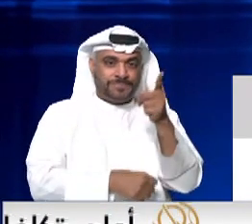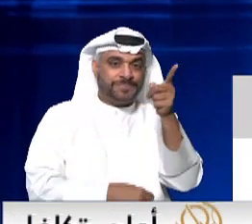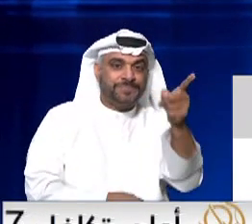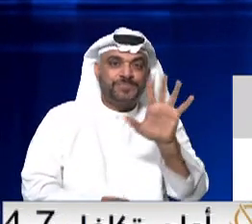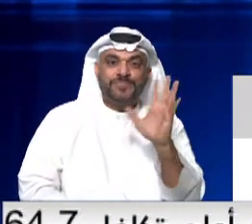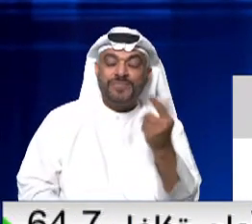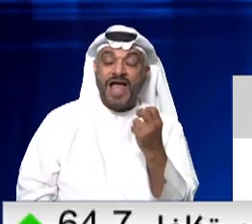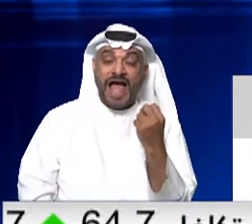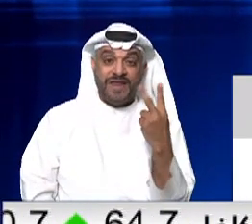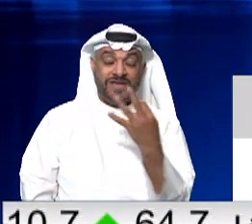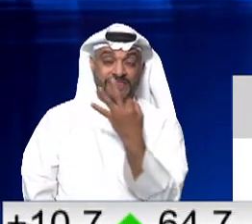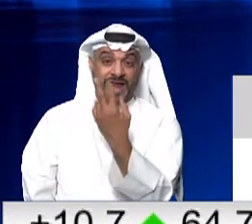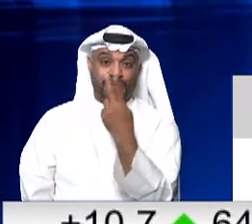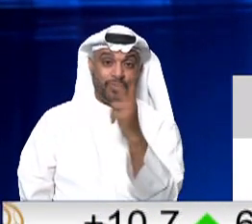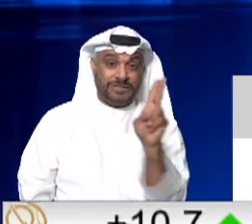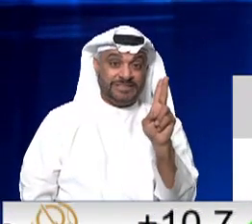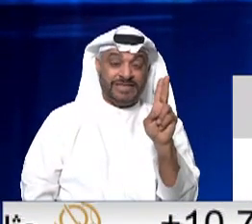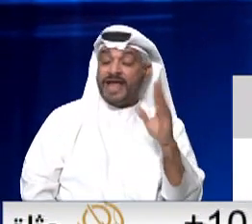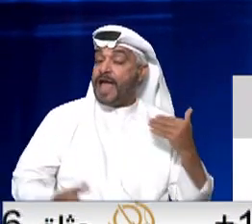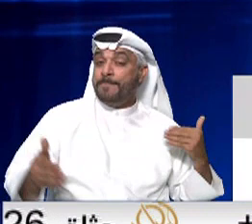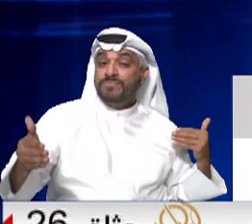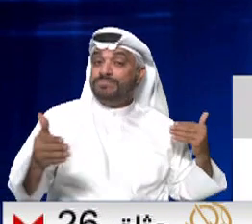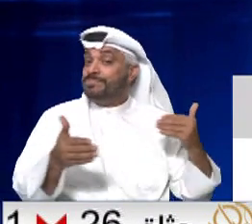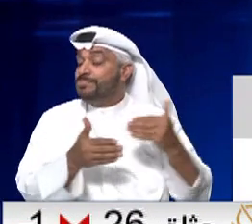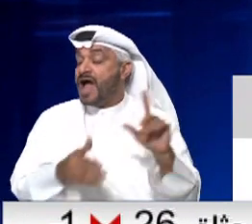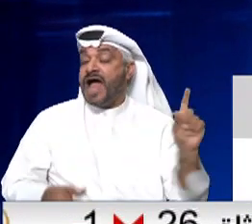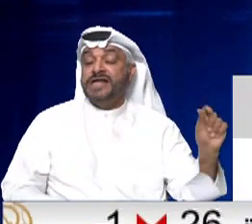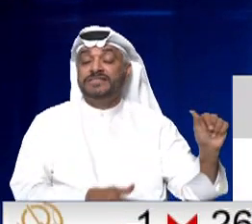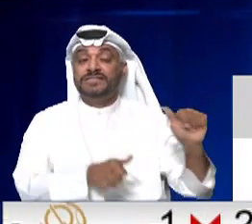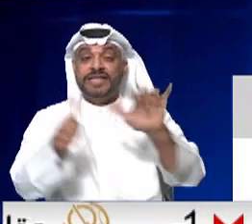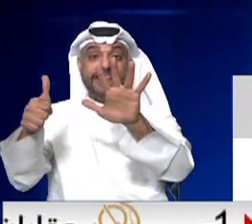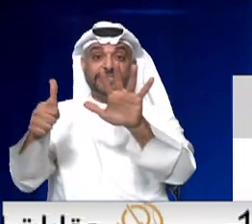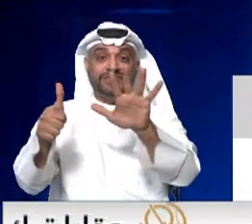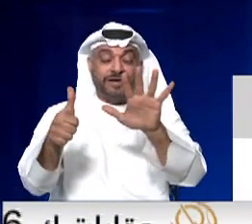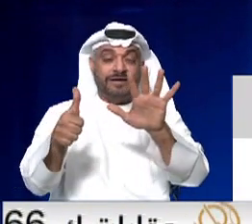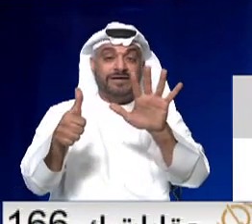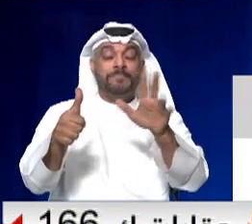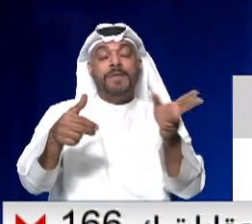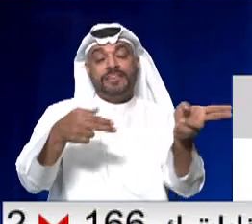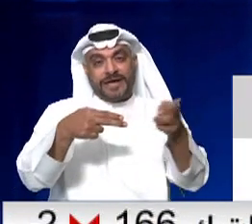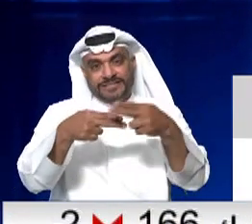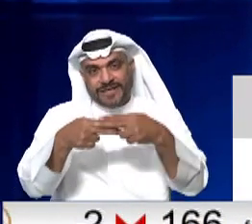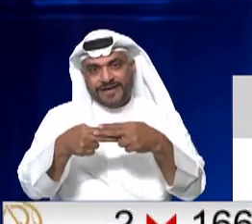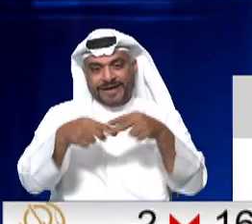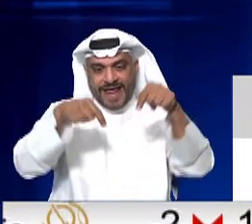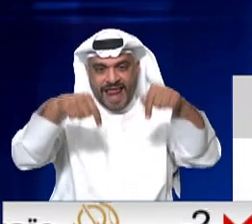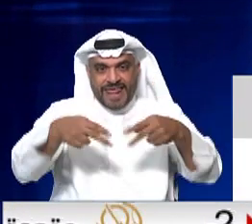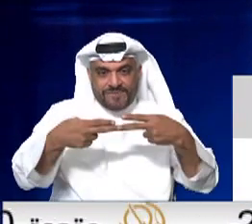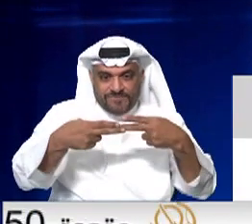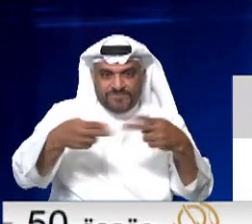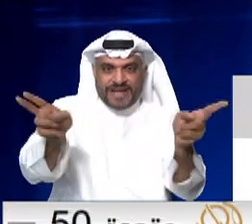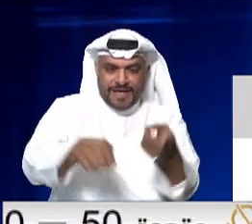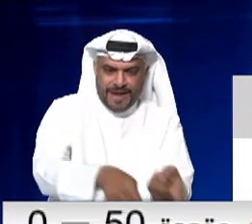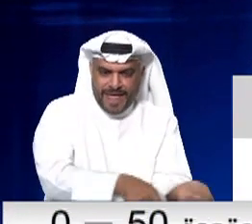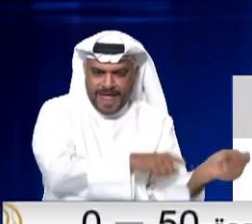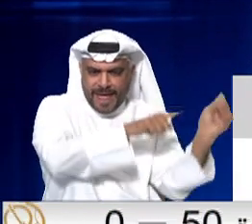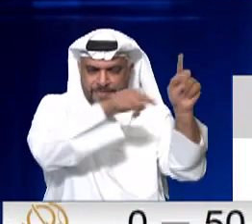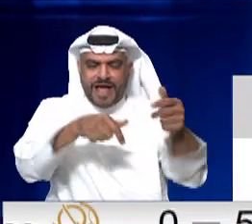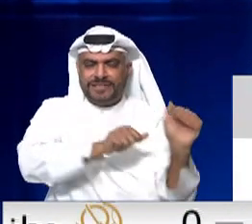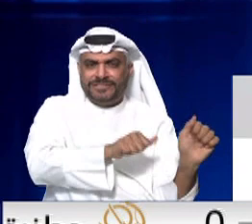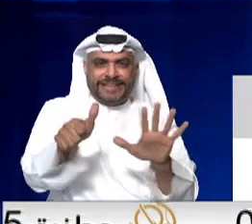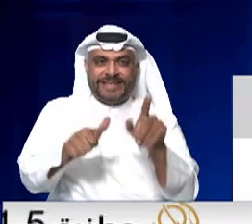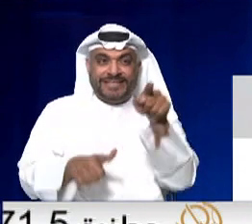يستمر على مدى الاشهر السته المقبله بحضور دوري بارز ومشاركه عدد من الرؤساء